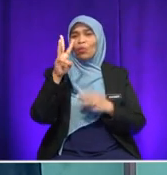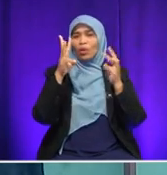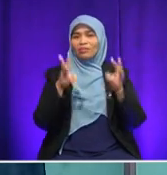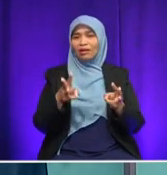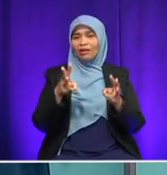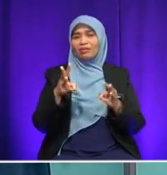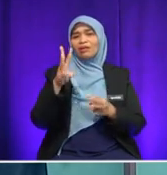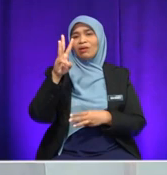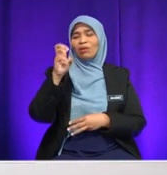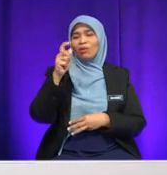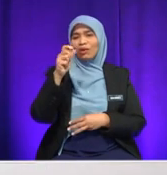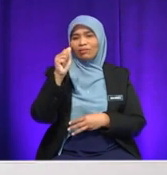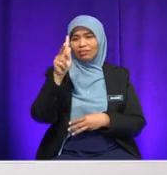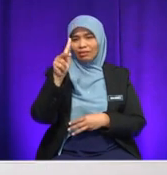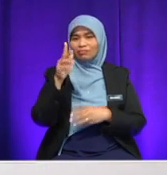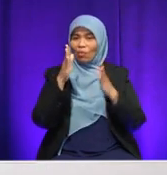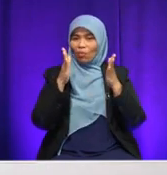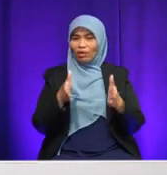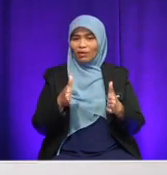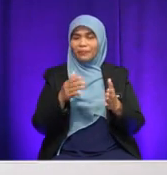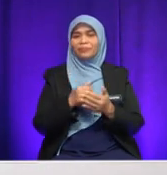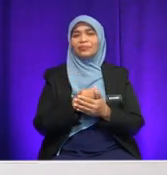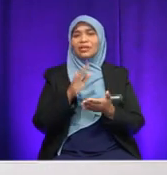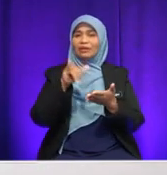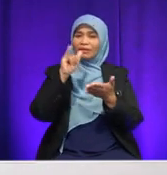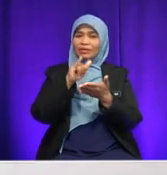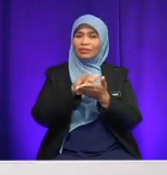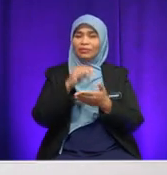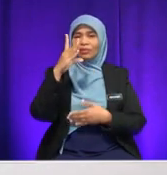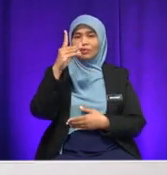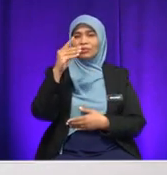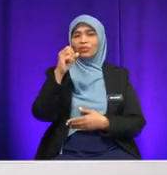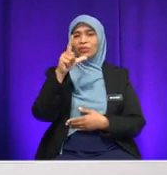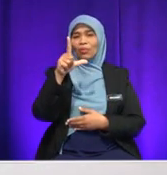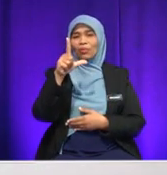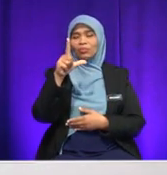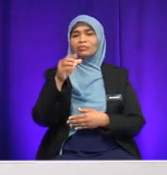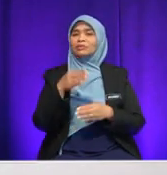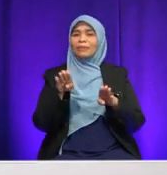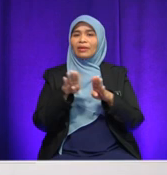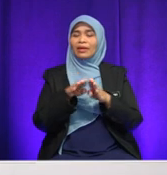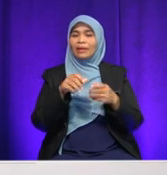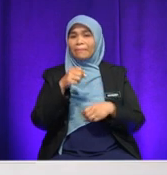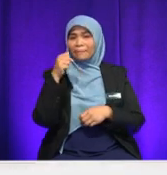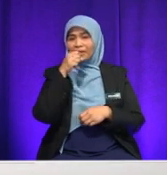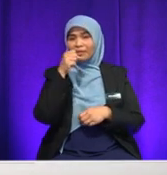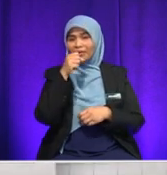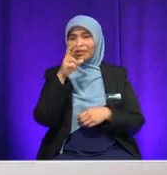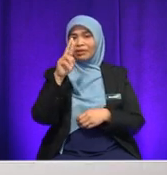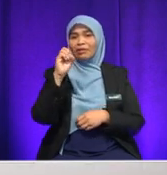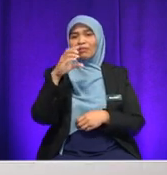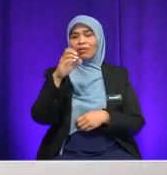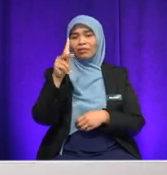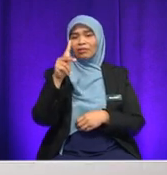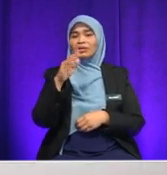cerpen ni ada tiga sahaja watak, iaitu Dol, ya, sebagai penyanyi rock, aku sebagai